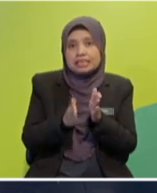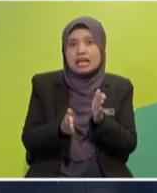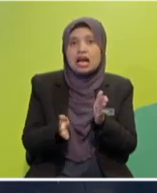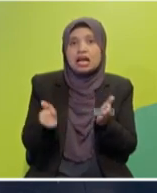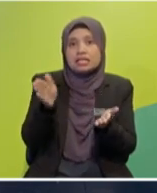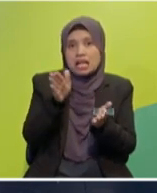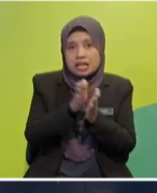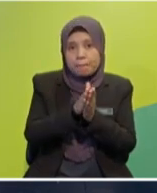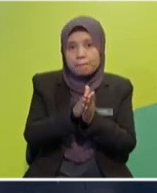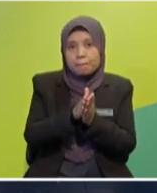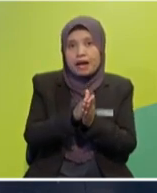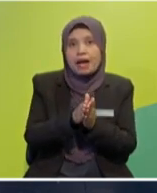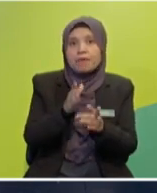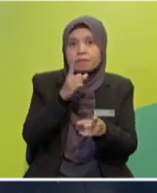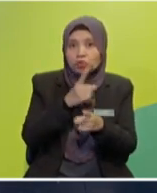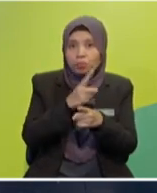stable.